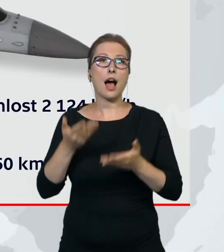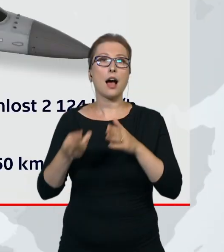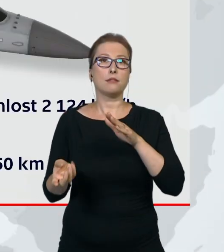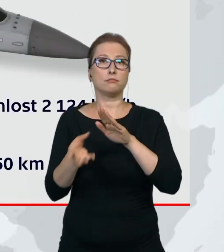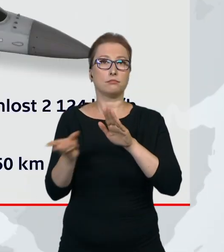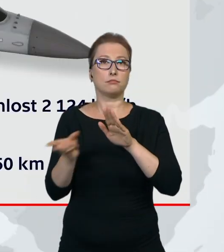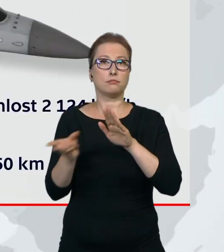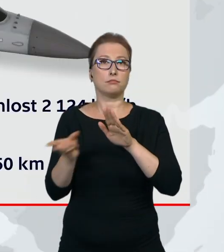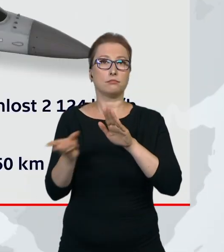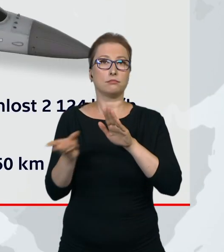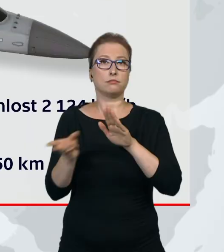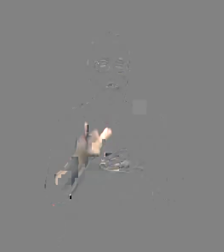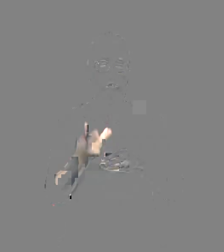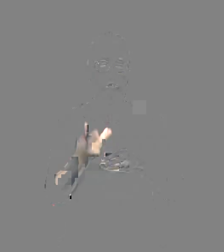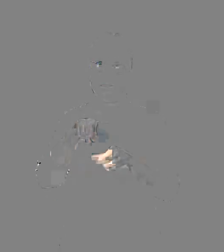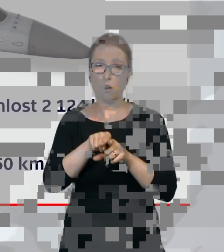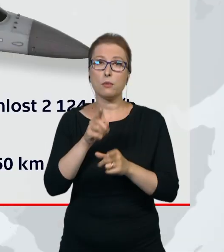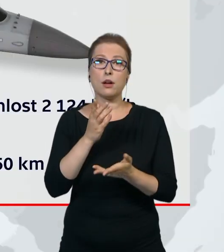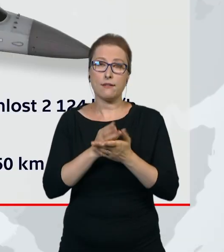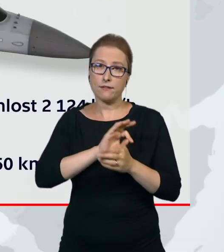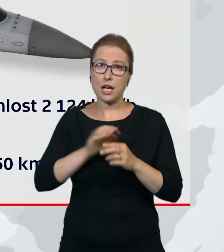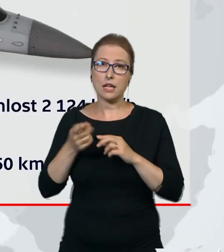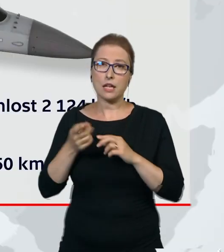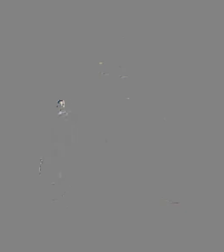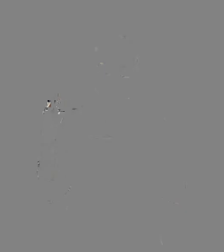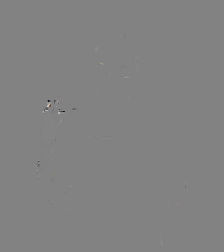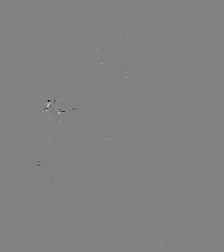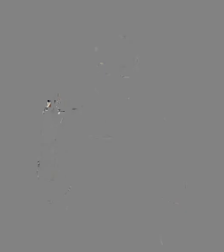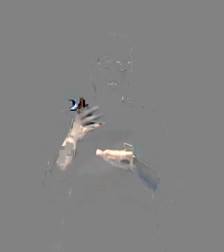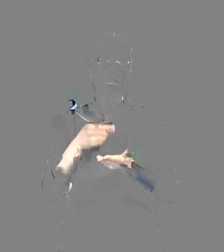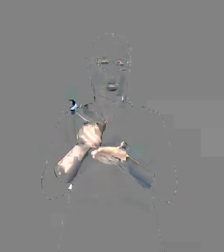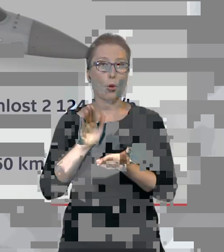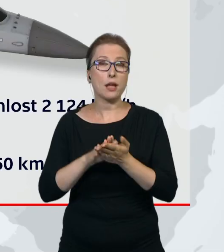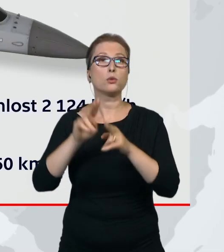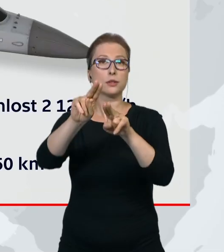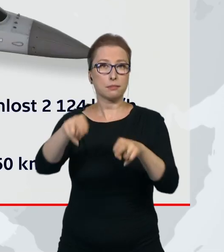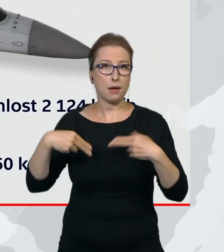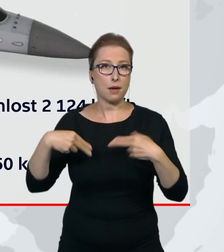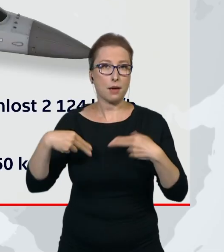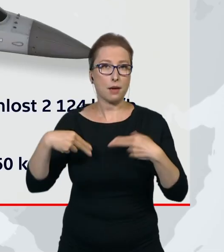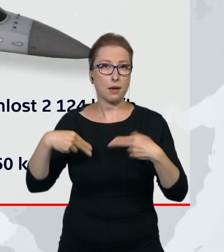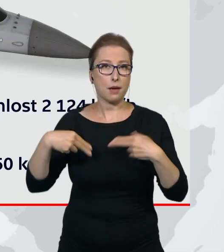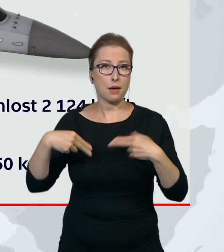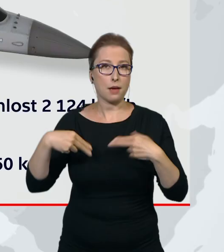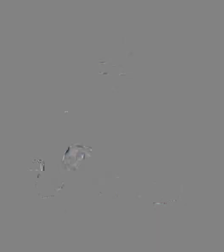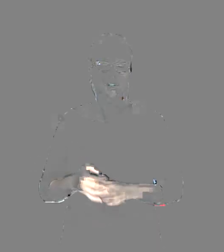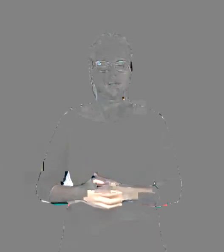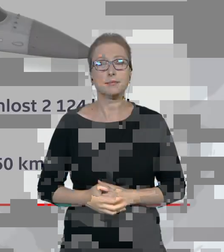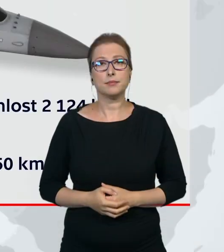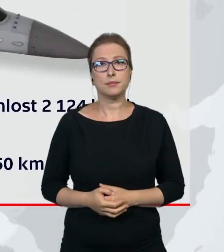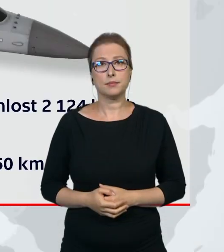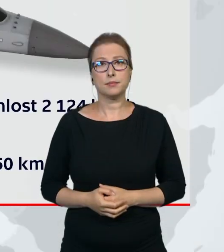se efektivně zapojit do misí na 100 kilometrů a znovu se výzbroje Vladimír